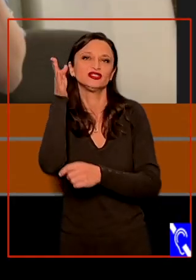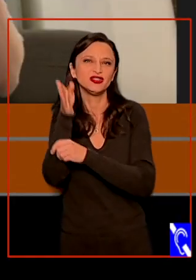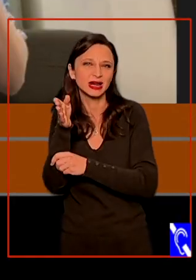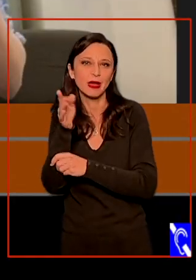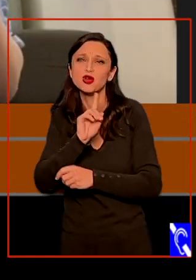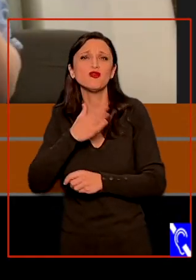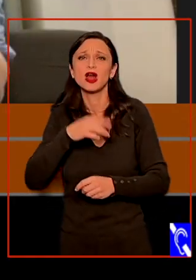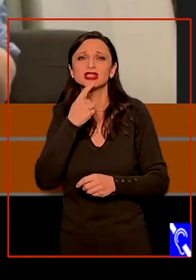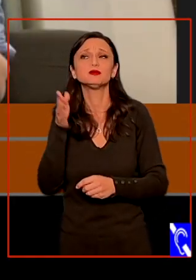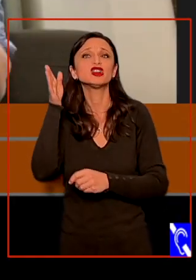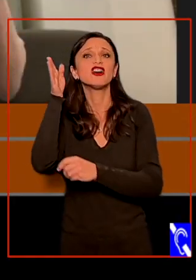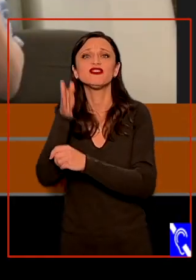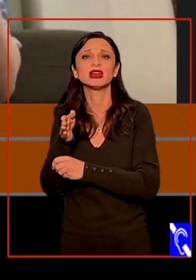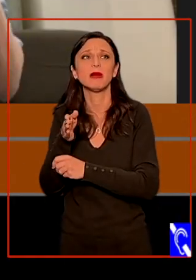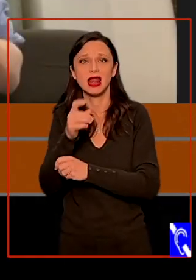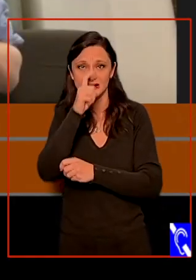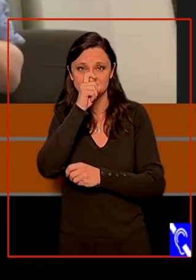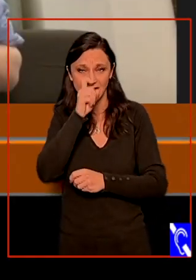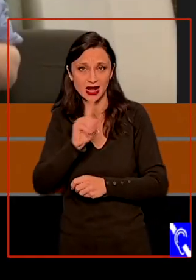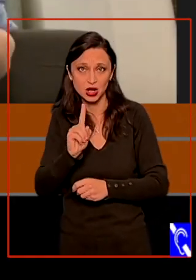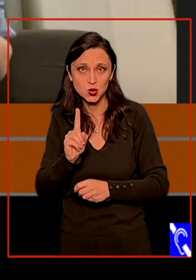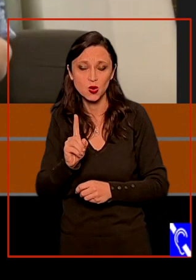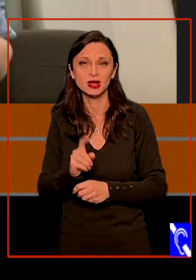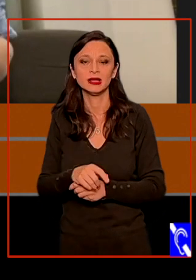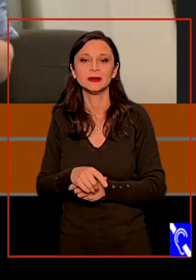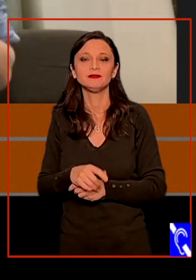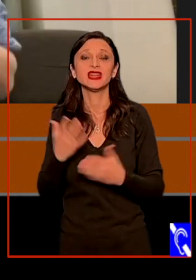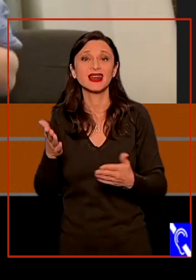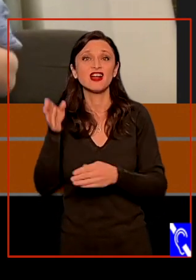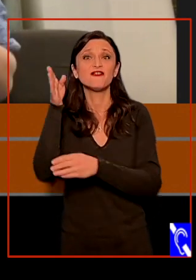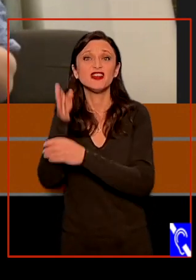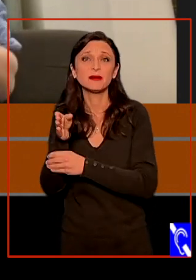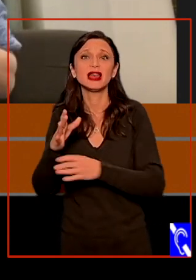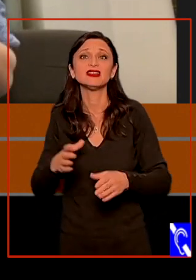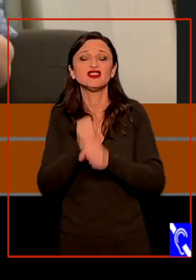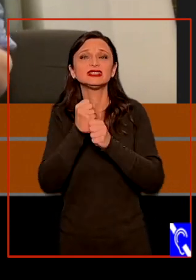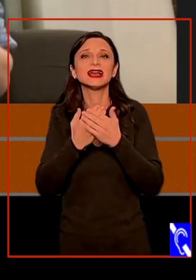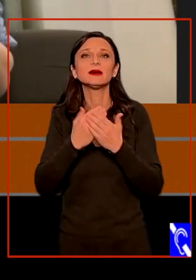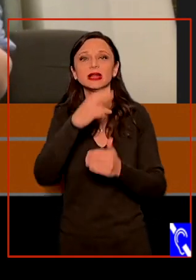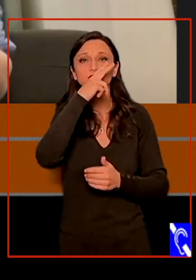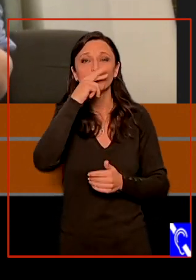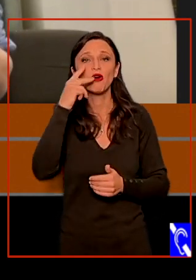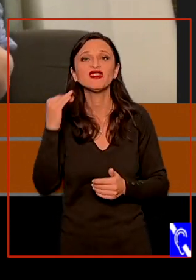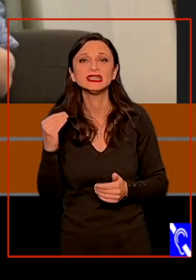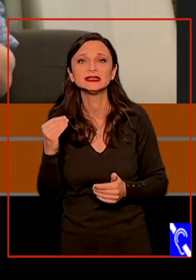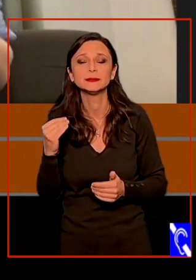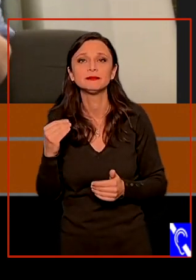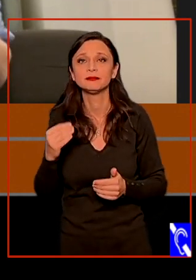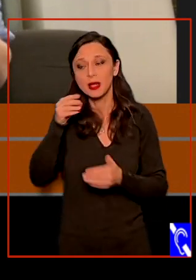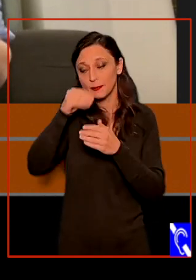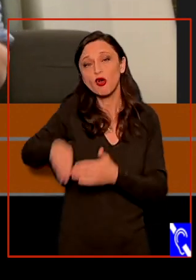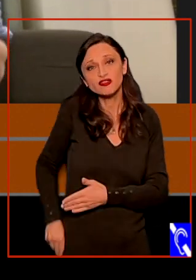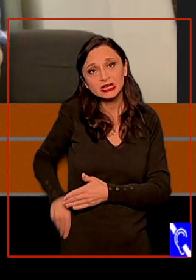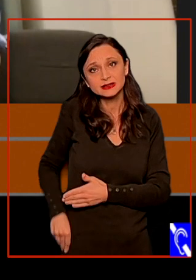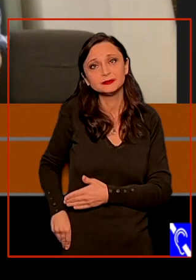nu vreau să par dintr-o altă lume, dar operatorul economic de aia se înființează ca să facă profit. No.